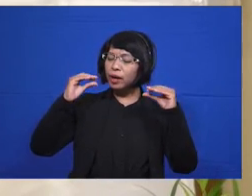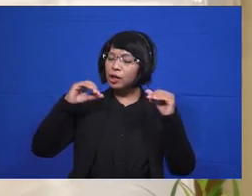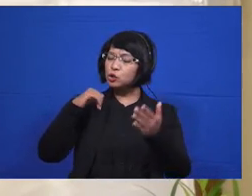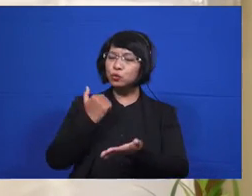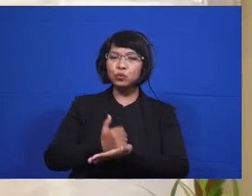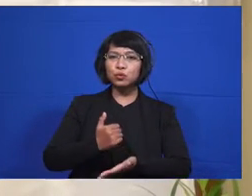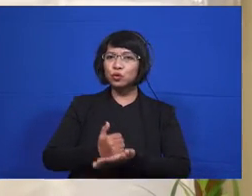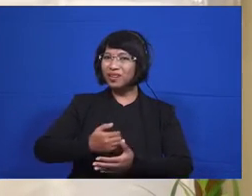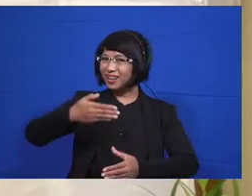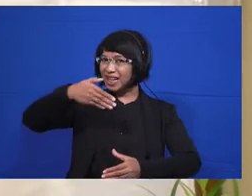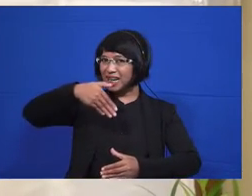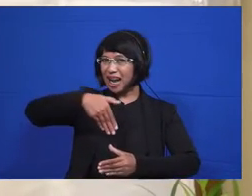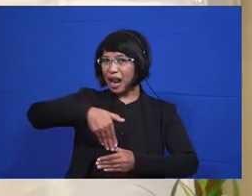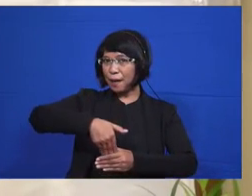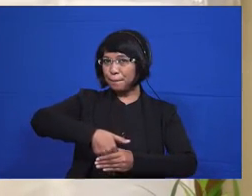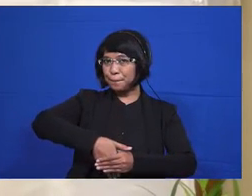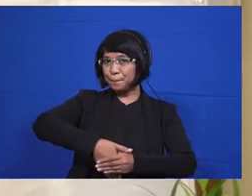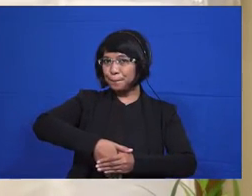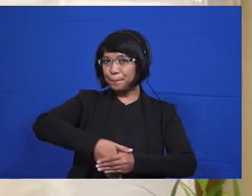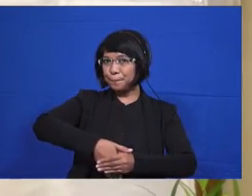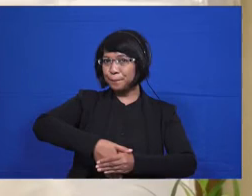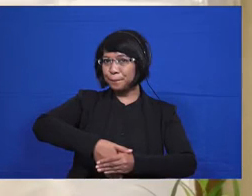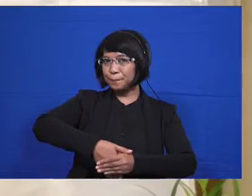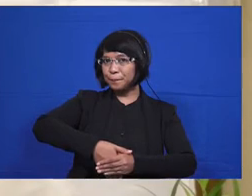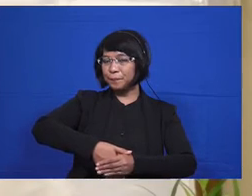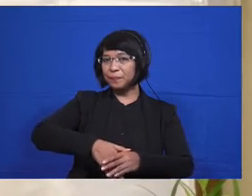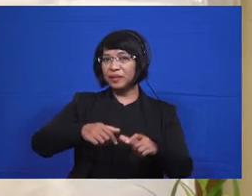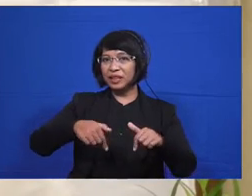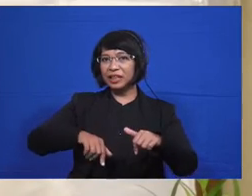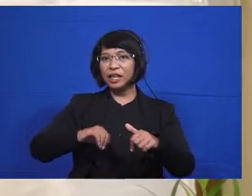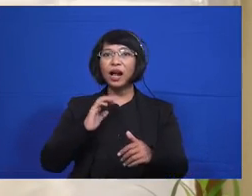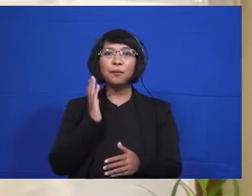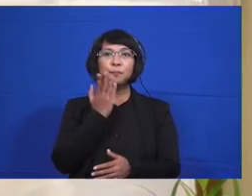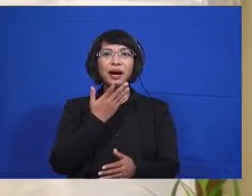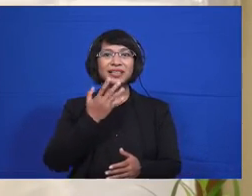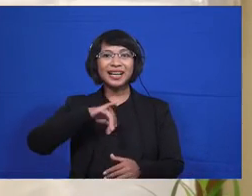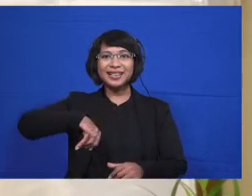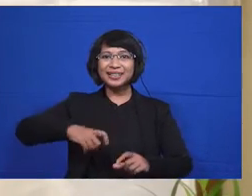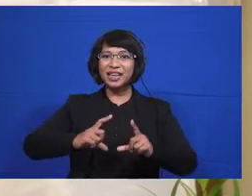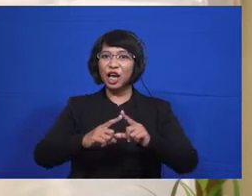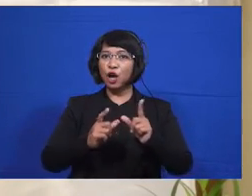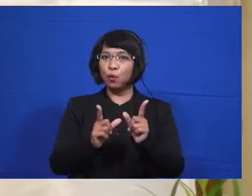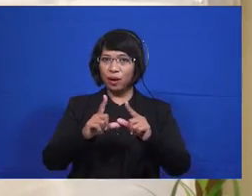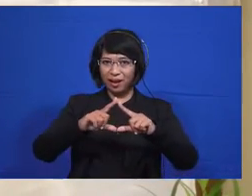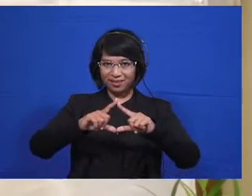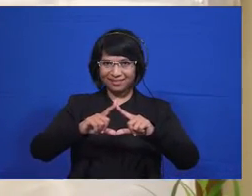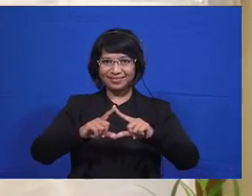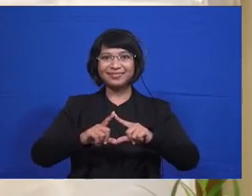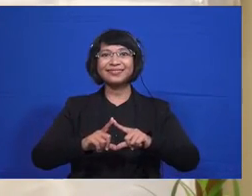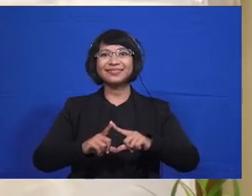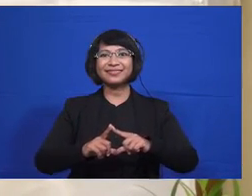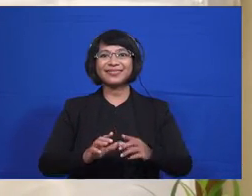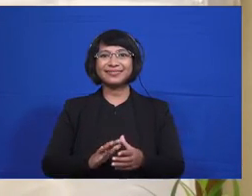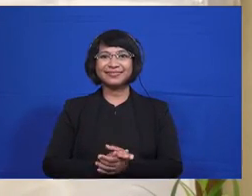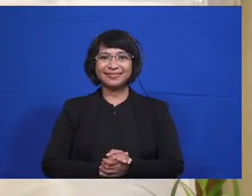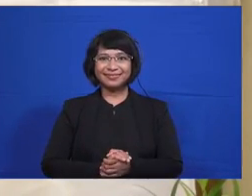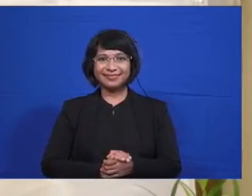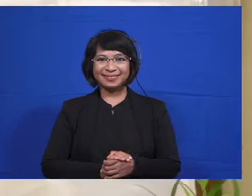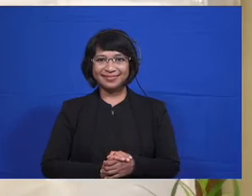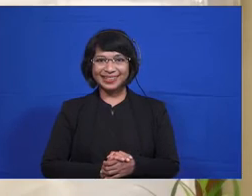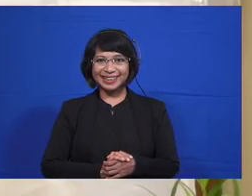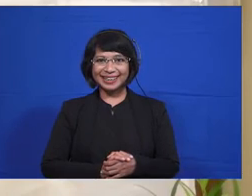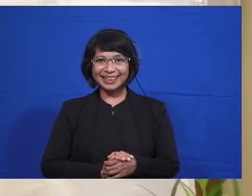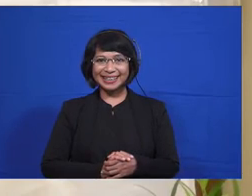sungguh-sungguh mendalam. Ini dalam bahasa Jawa. Mohon maaf dari mereka yang dari Papua,